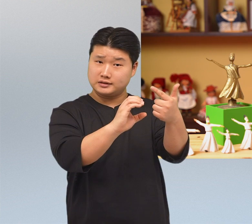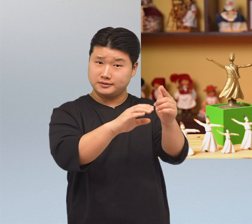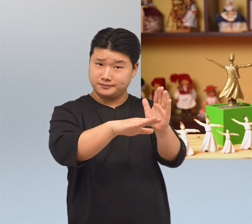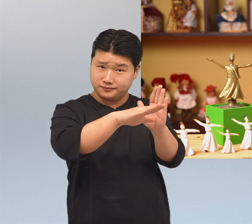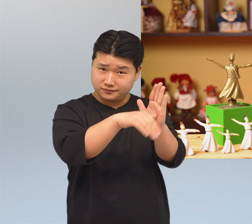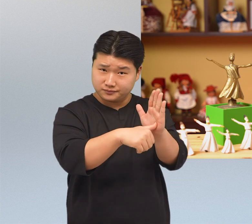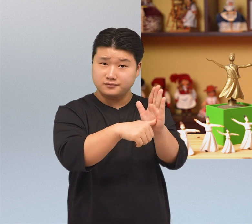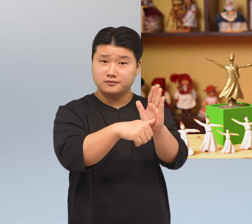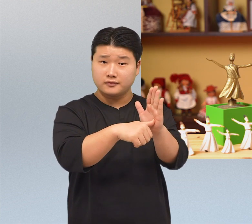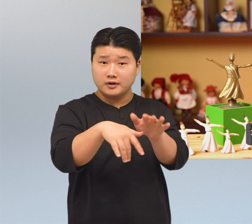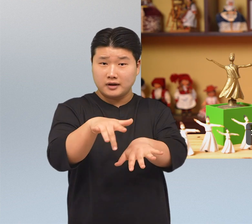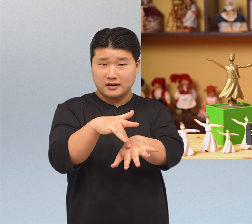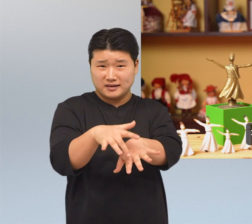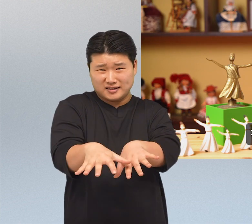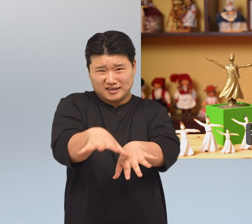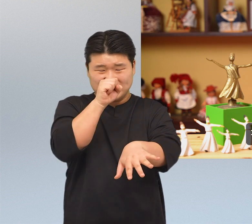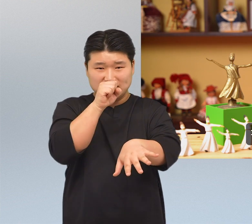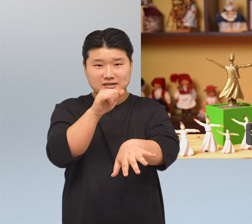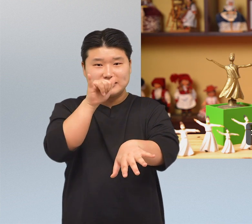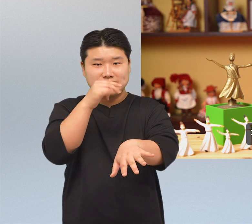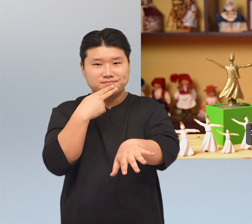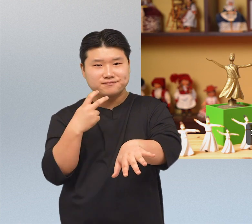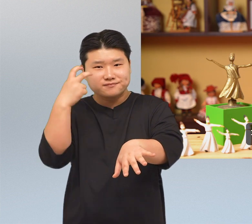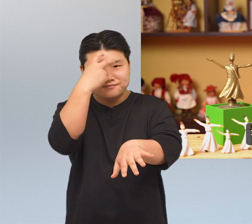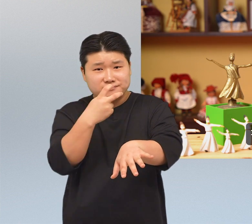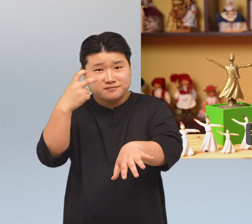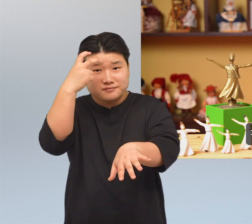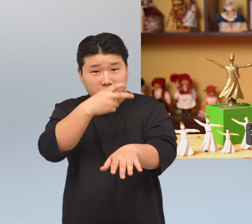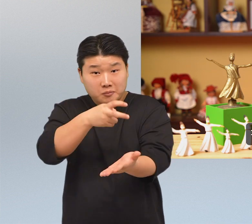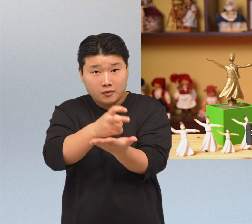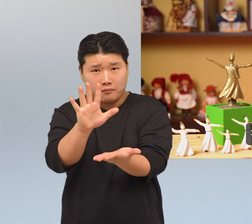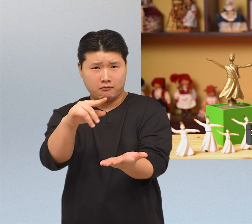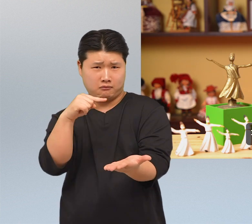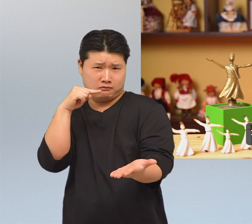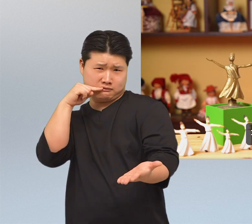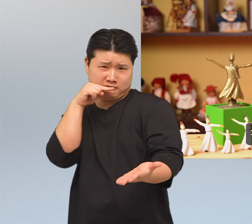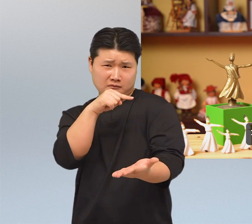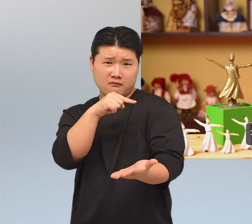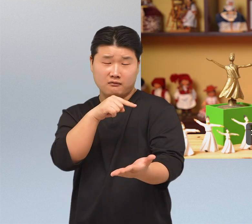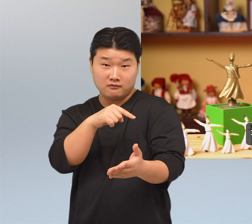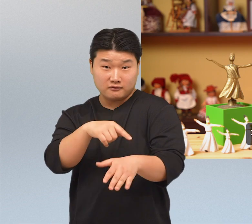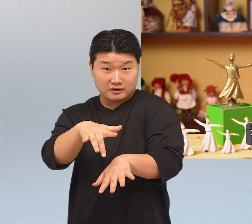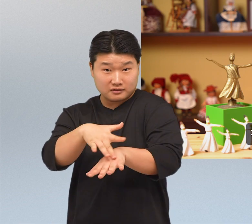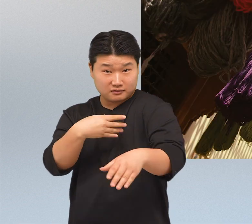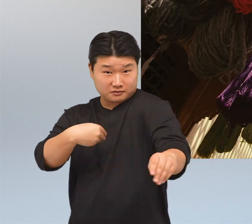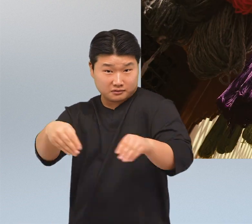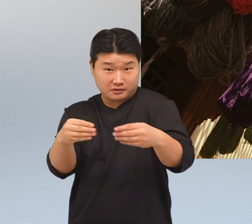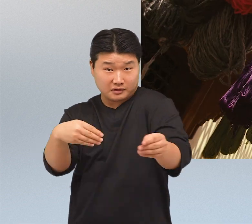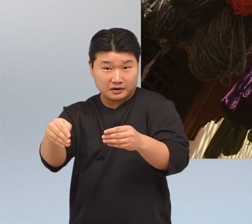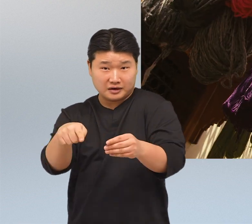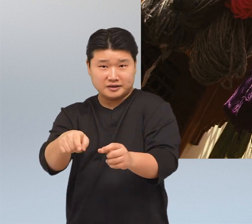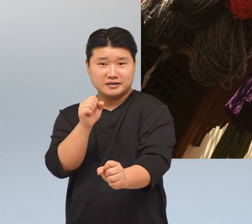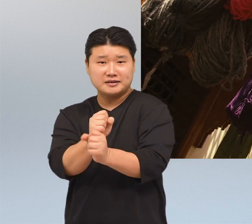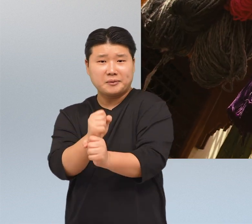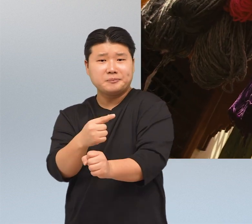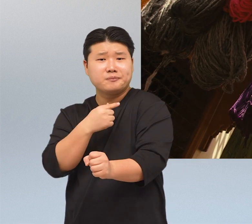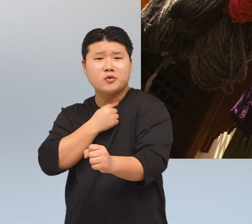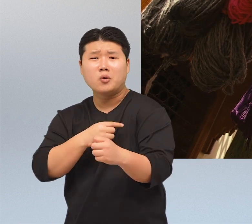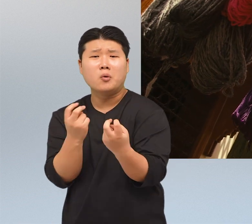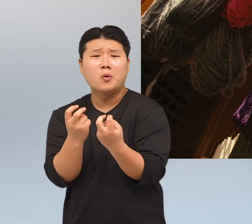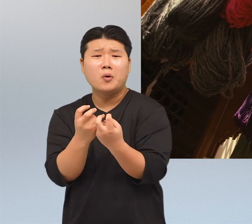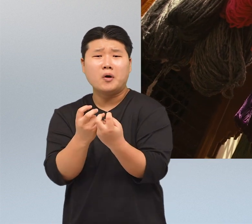오스만은 16세기부터 천의 품질 관리법을 엄격하게 정해놓았습니다. 특히